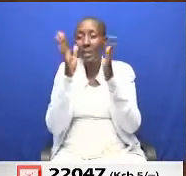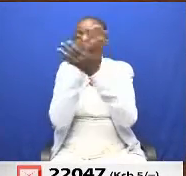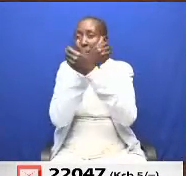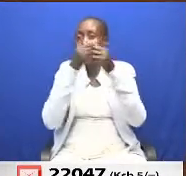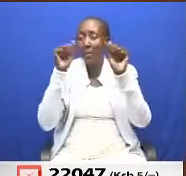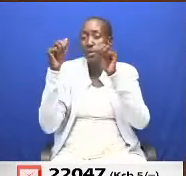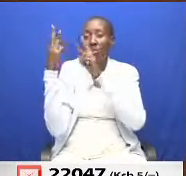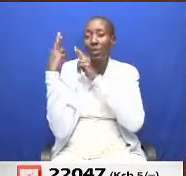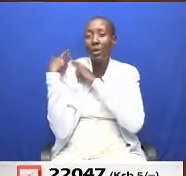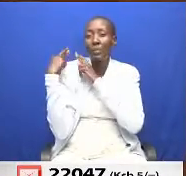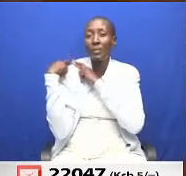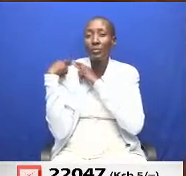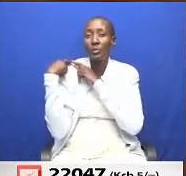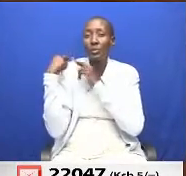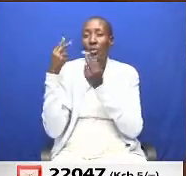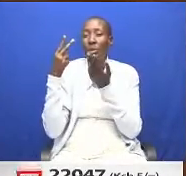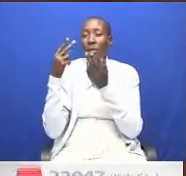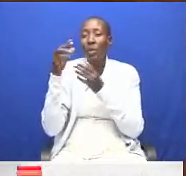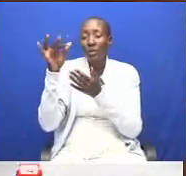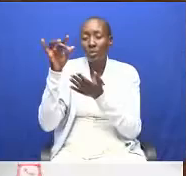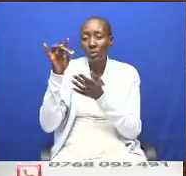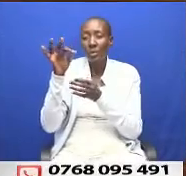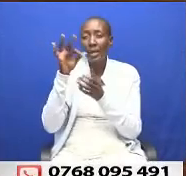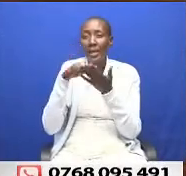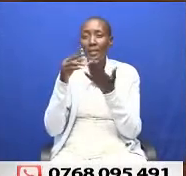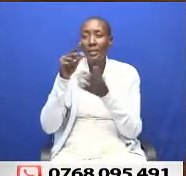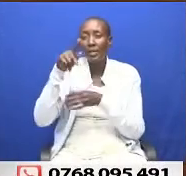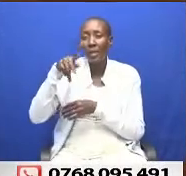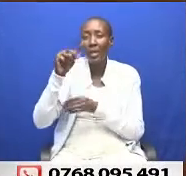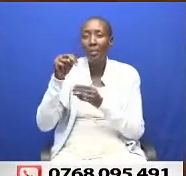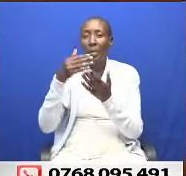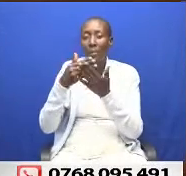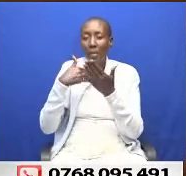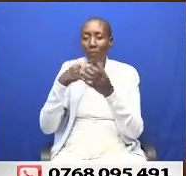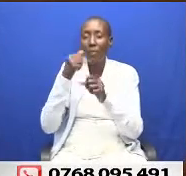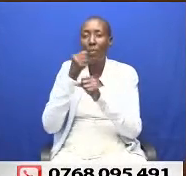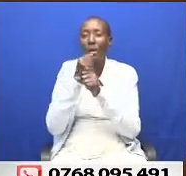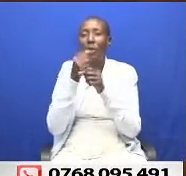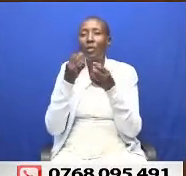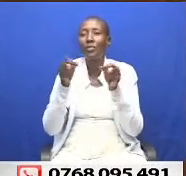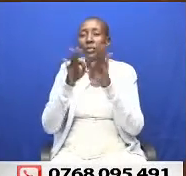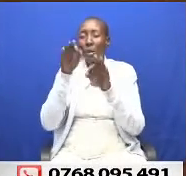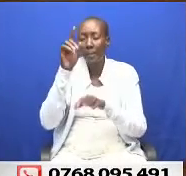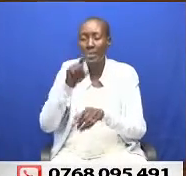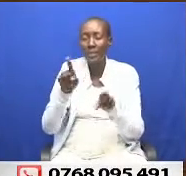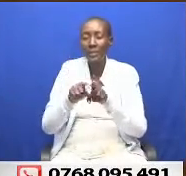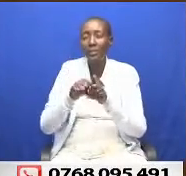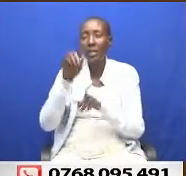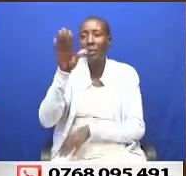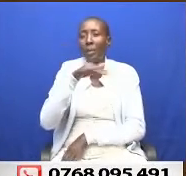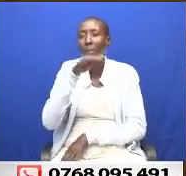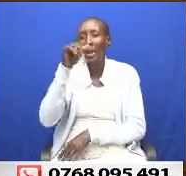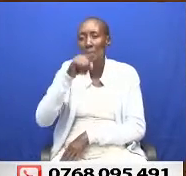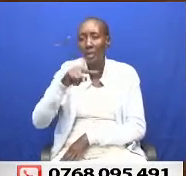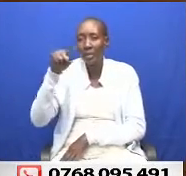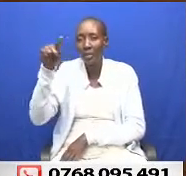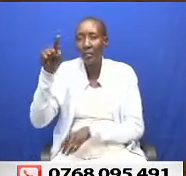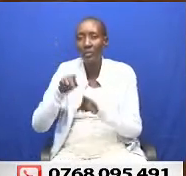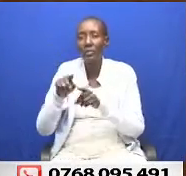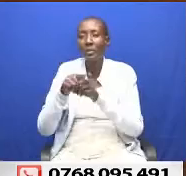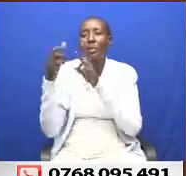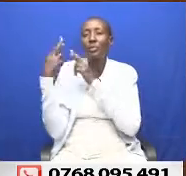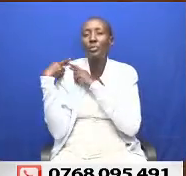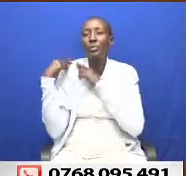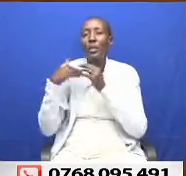atajukumika kwa kumteua waziri mkuu ambaye kabla ya kuanza kazi rasmi lazima bunge limpitishe na tatui kwa majukumu ya